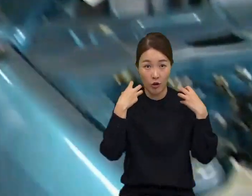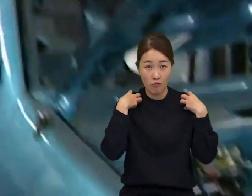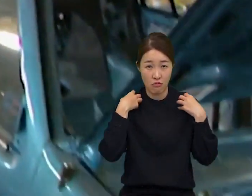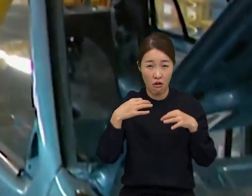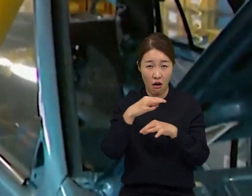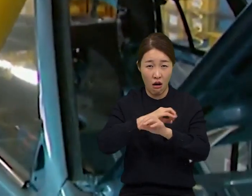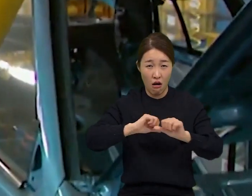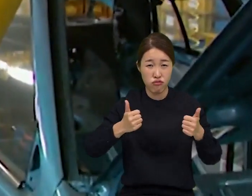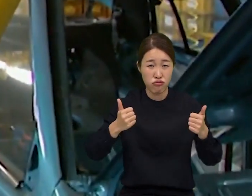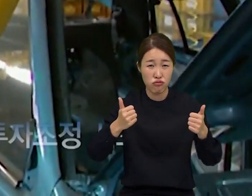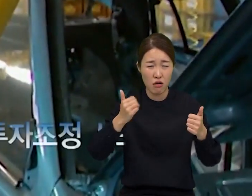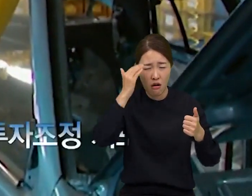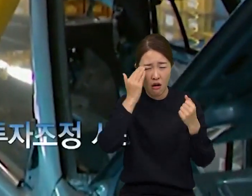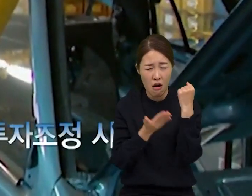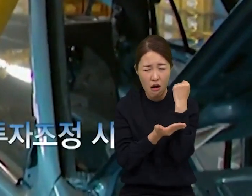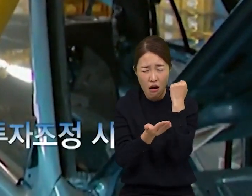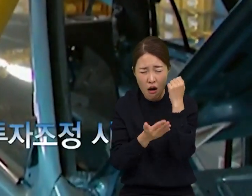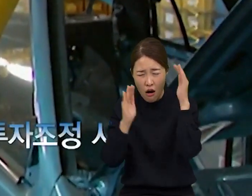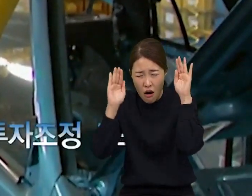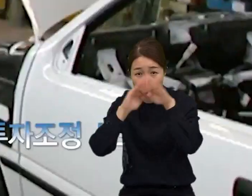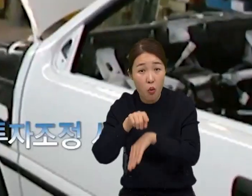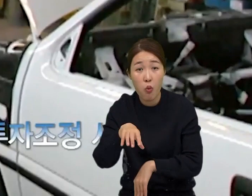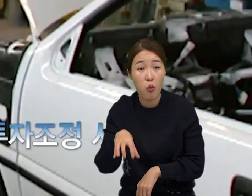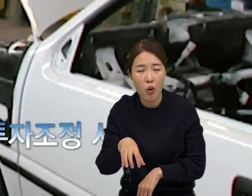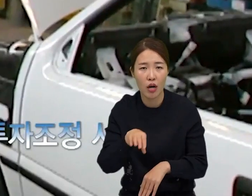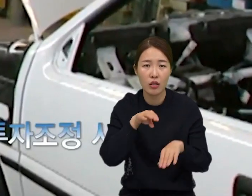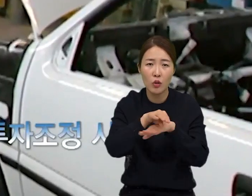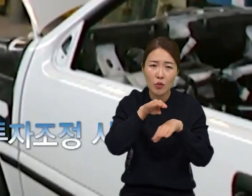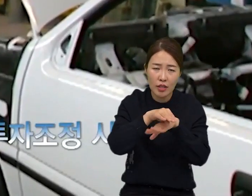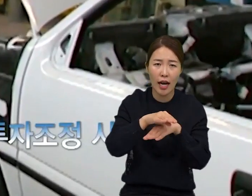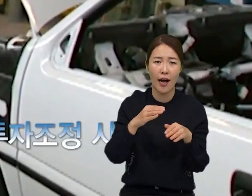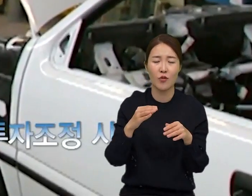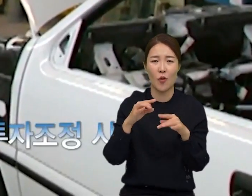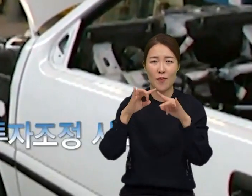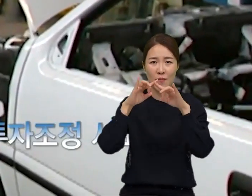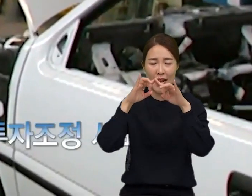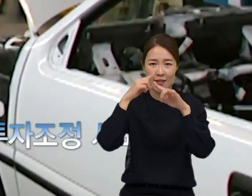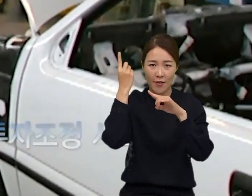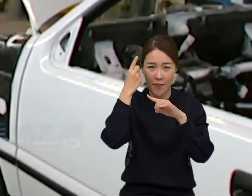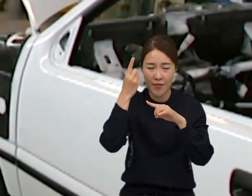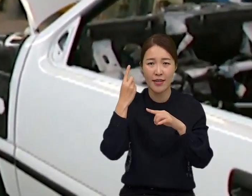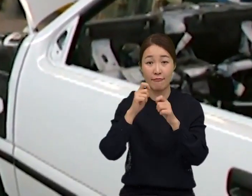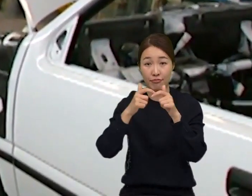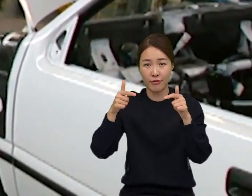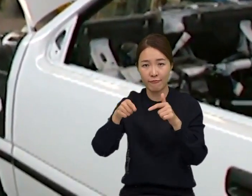그늘이 특히 어두웠던 자동차, 발전설비 부문에서 투자 추정을 시도했다.